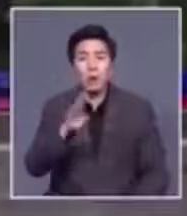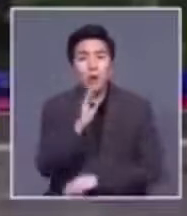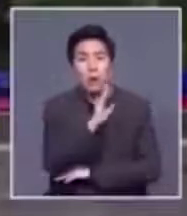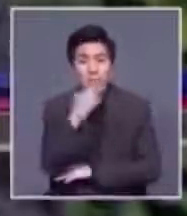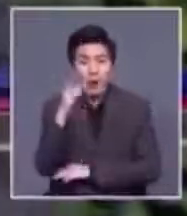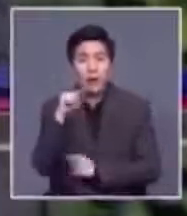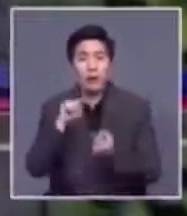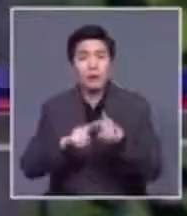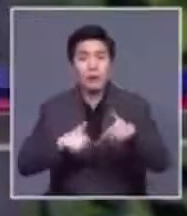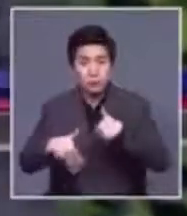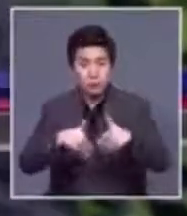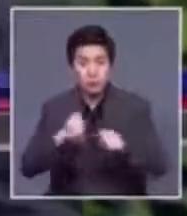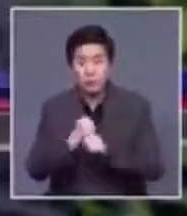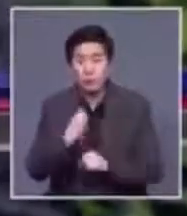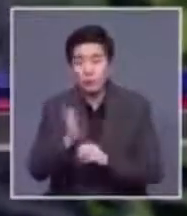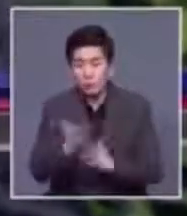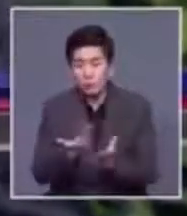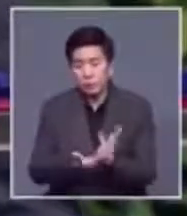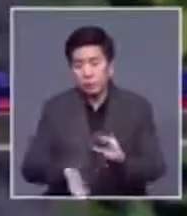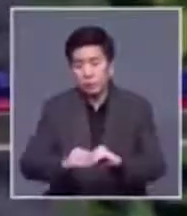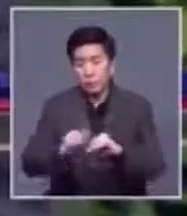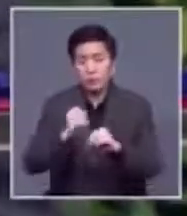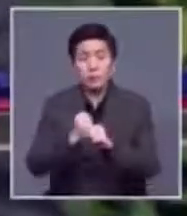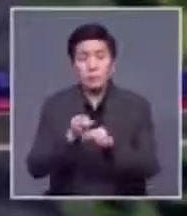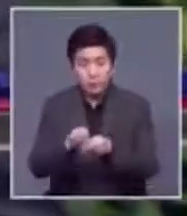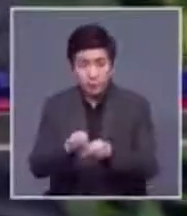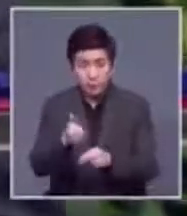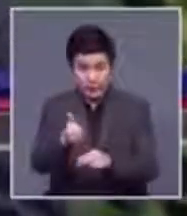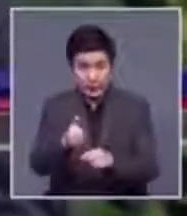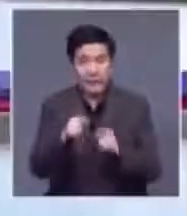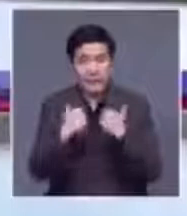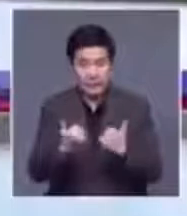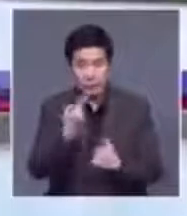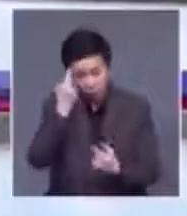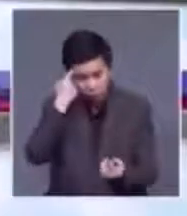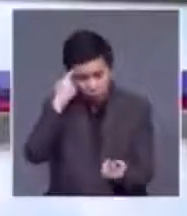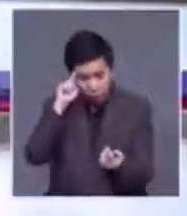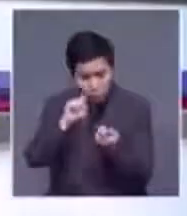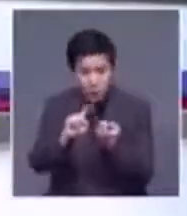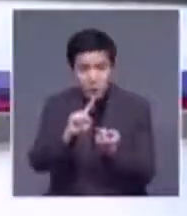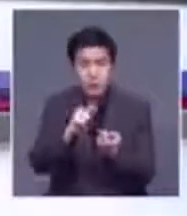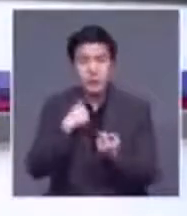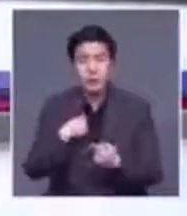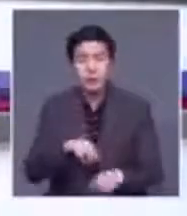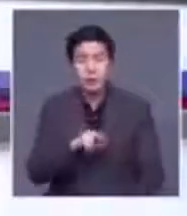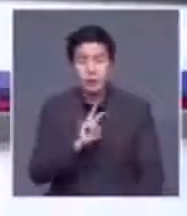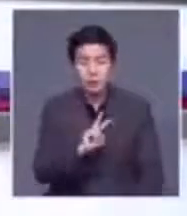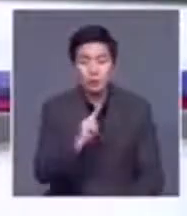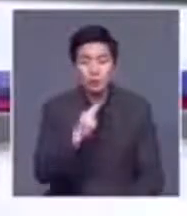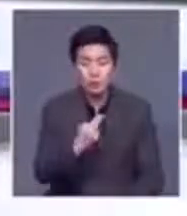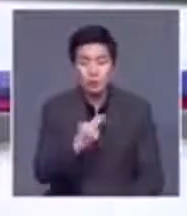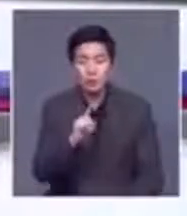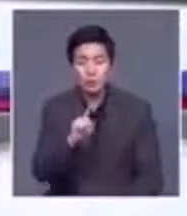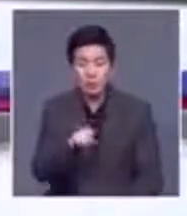ายให้พี่น้องประชาชนสามารถเพิ่มรายได้ให้กับตัวเองด้วยดำรงชีพด้วยทีนี้เป้าหมายในการทำงานทั้งหมดเรามี 21,850 หมู่บ้